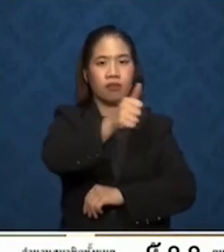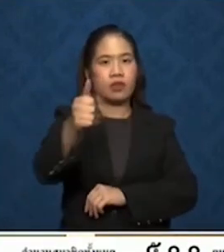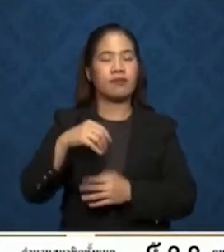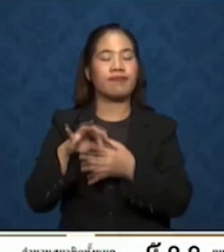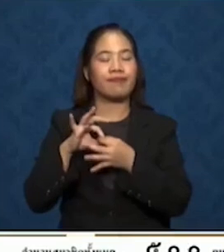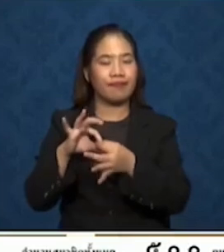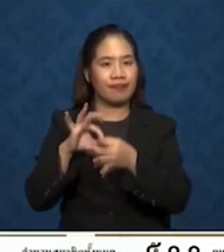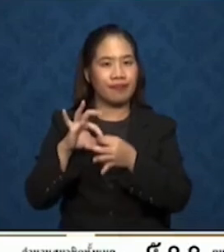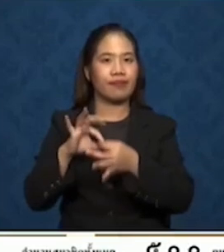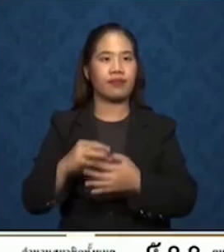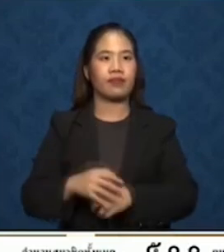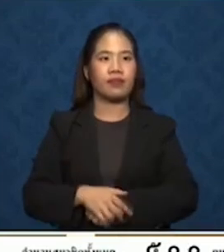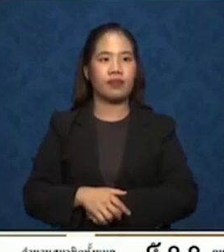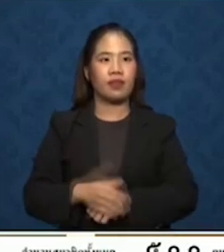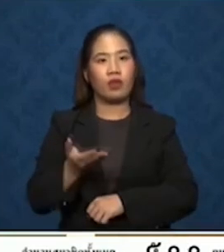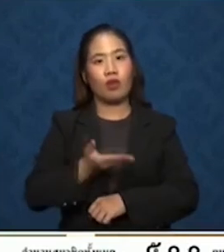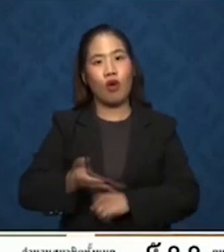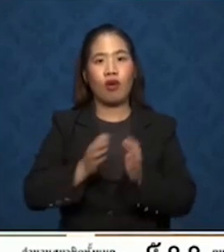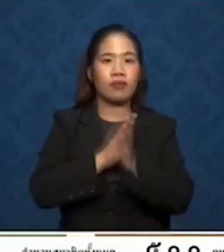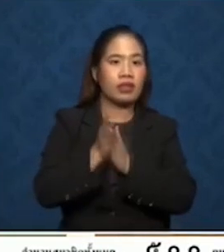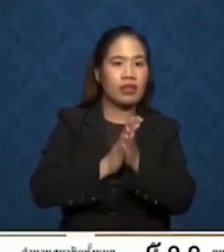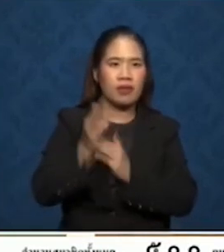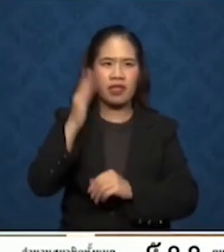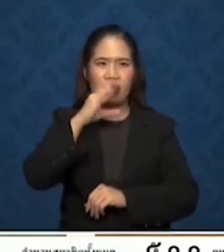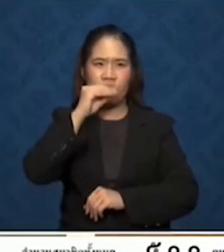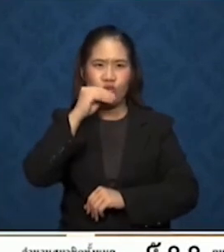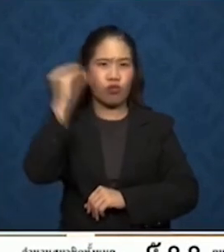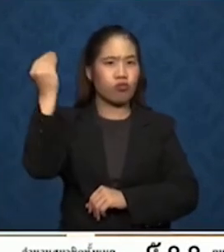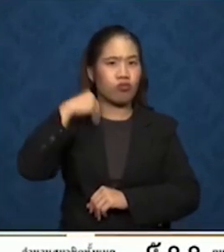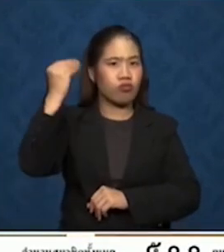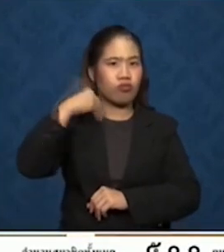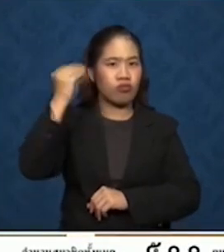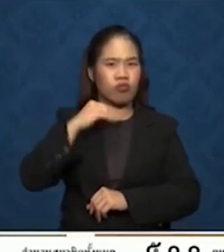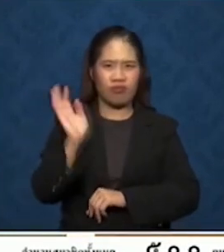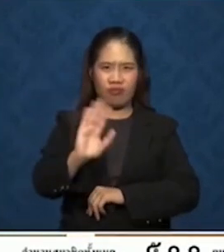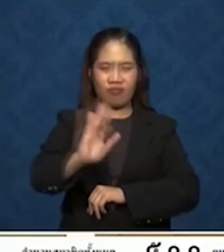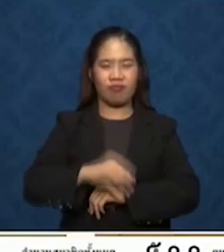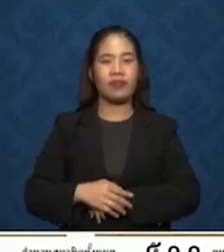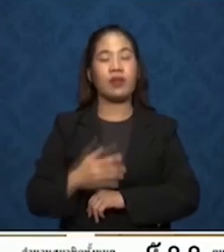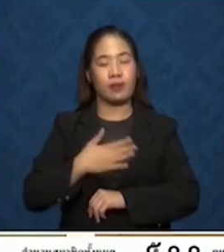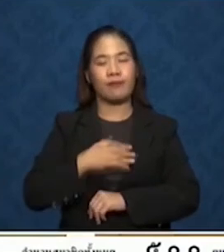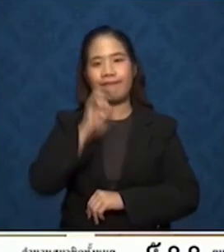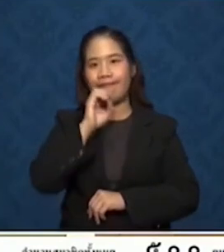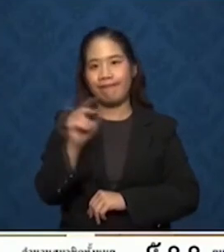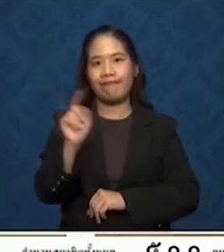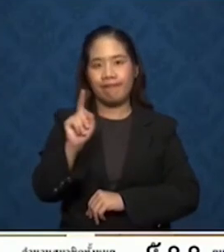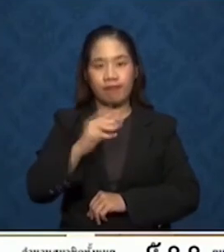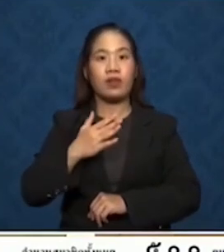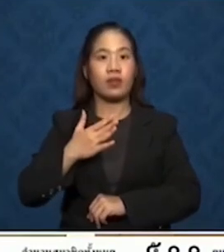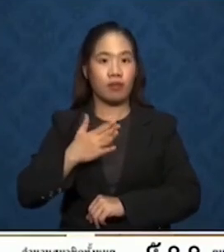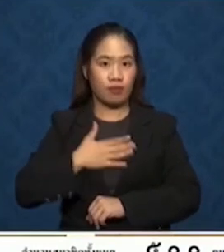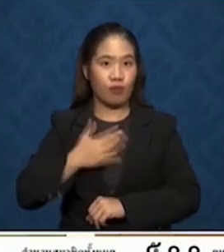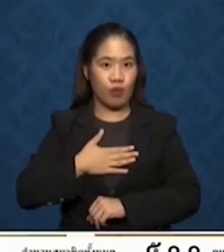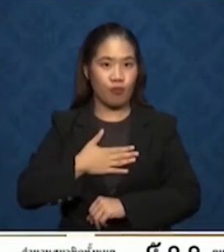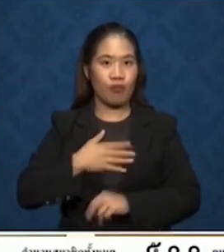ครับขอให้มันท้าทายหน่อยไม่ใช่เอมุกเดิมๆมาพูดกันตลอดตลอดเวลานะครับผมยืนยันนะครับผมเป็นนายกของ